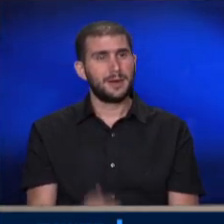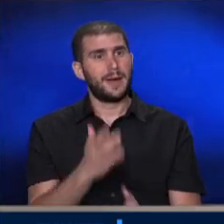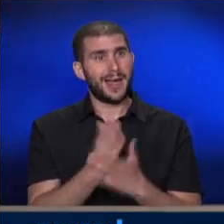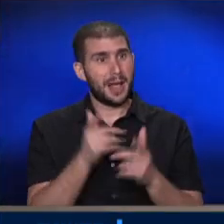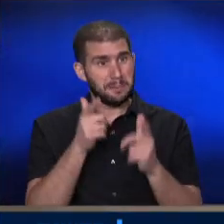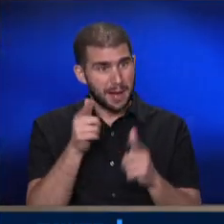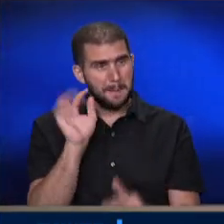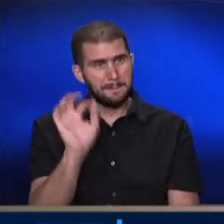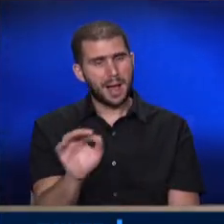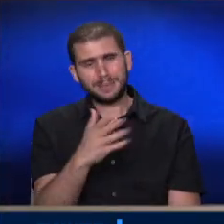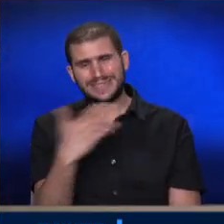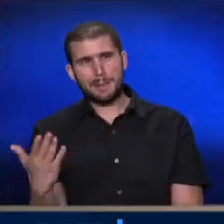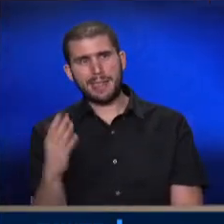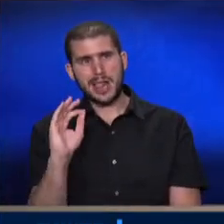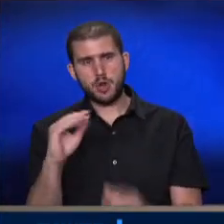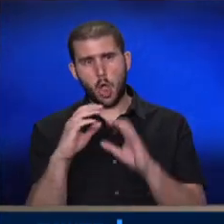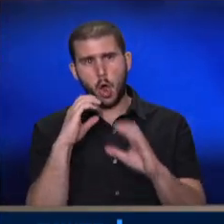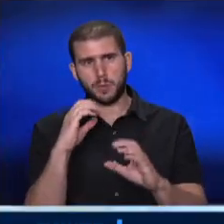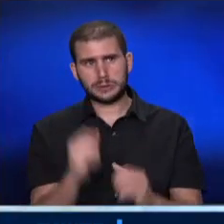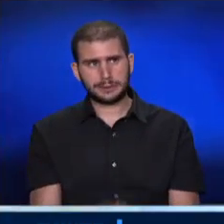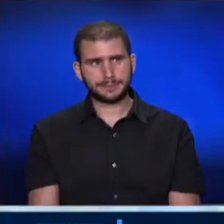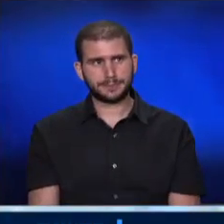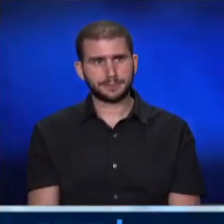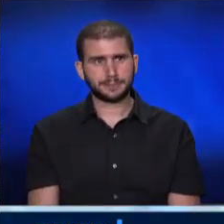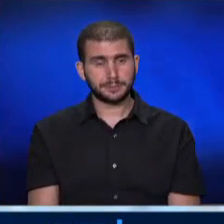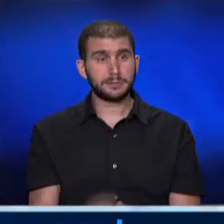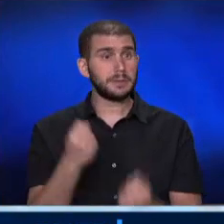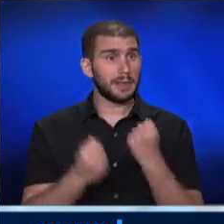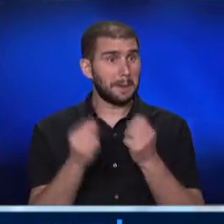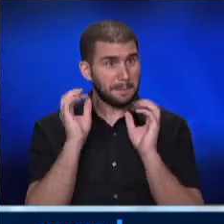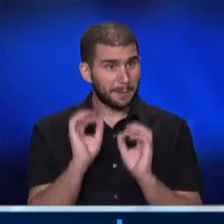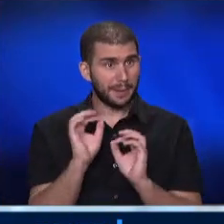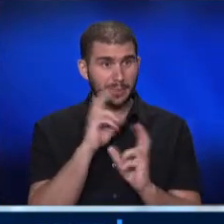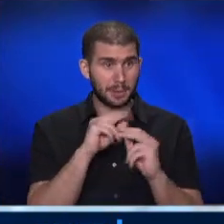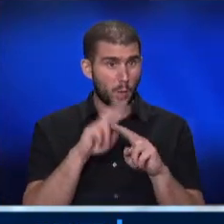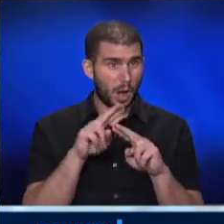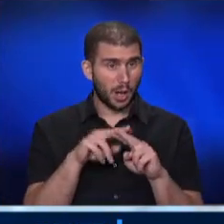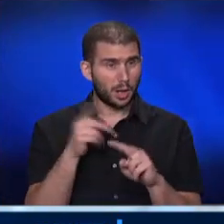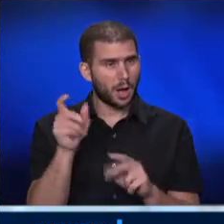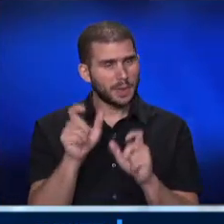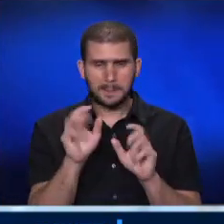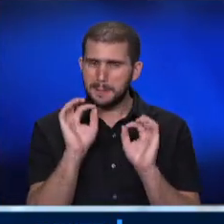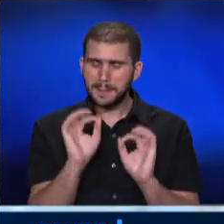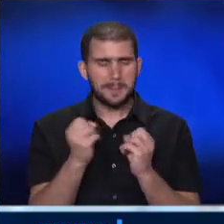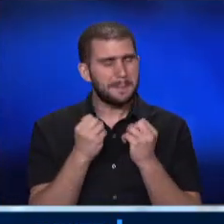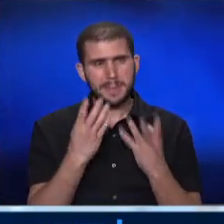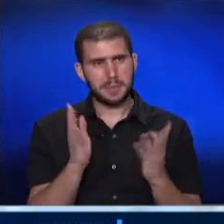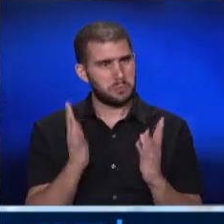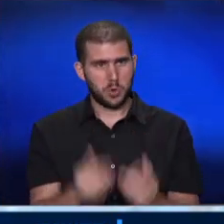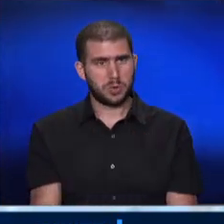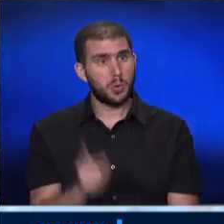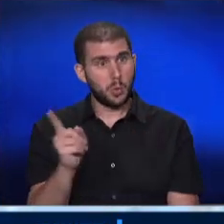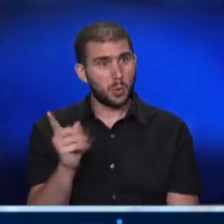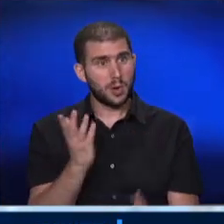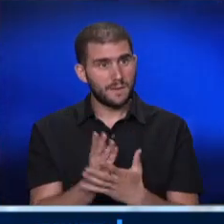מהירי פוגע בצד הימני של האוטובוס. הנהג, באמת, דיברנו איתו אחרי זה, איש באמת מדהים ממש, הוא לקח